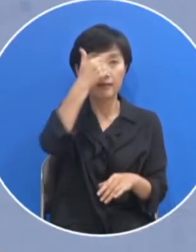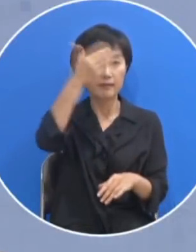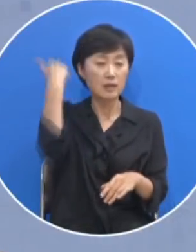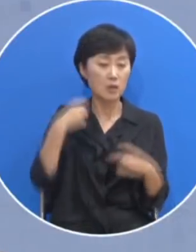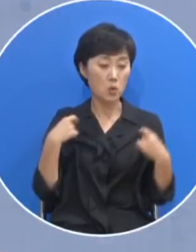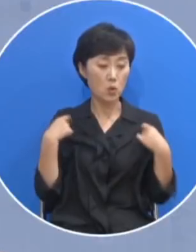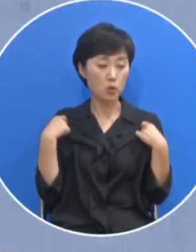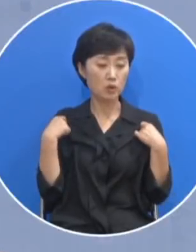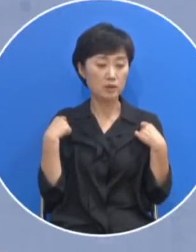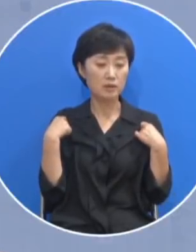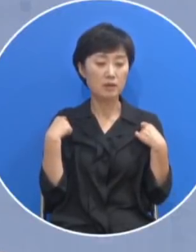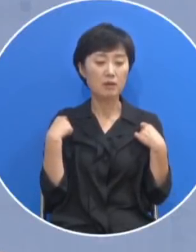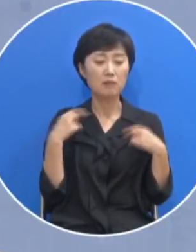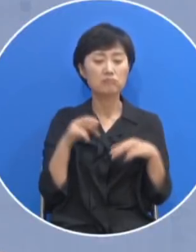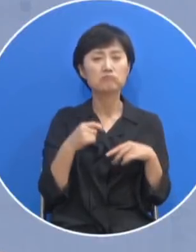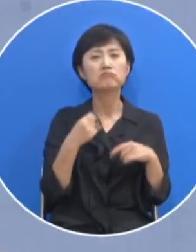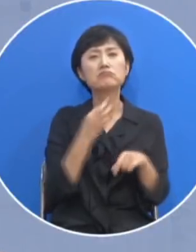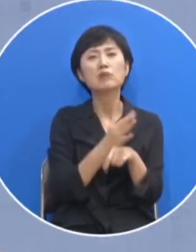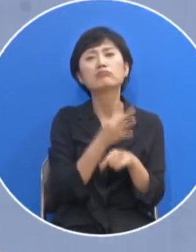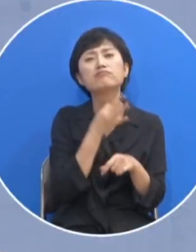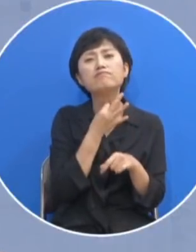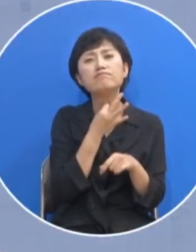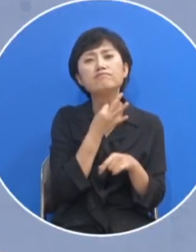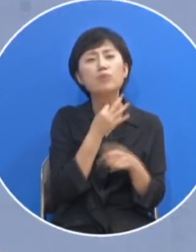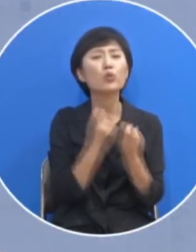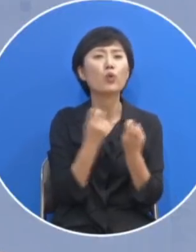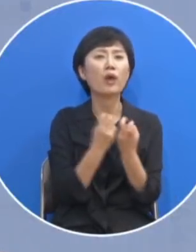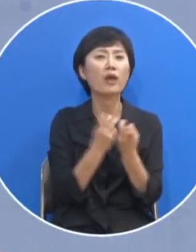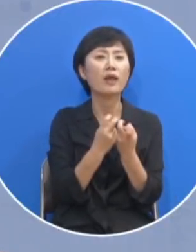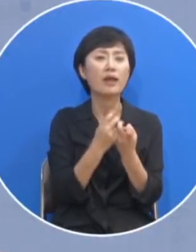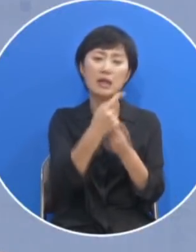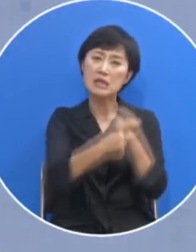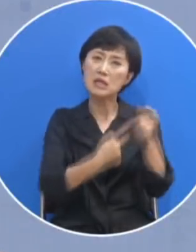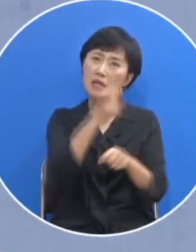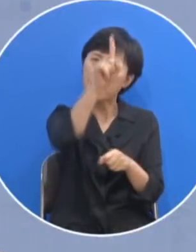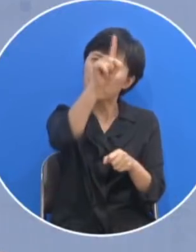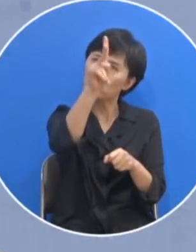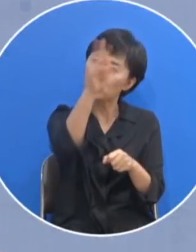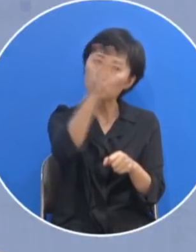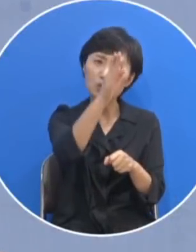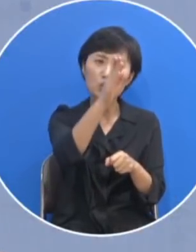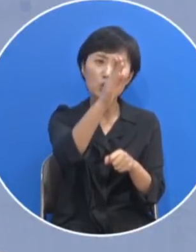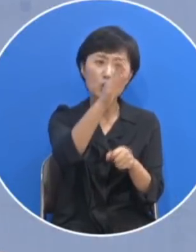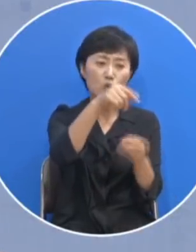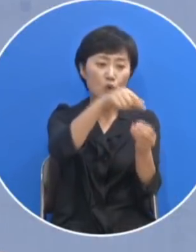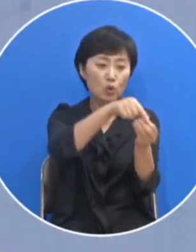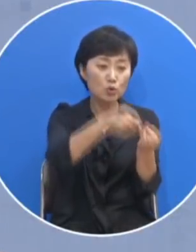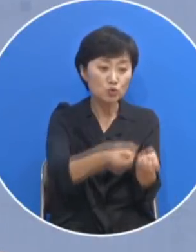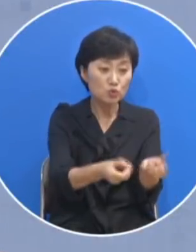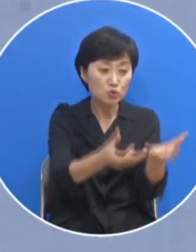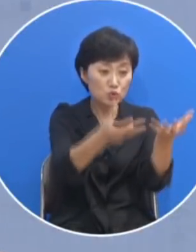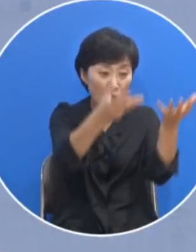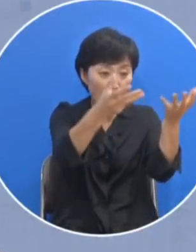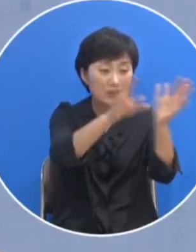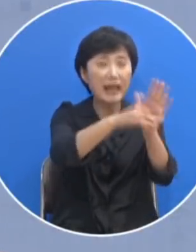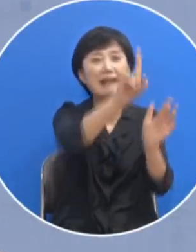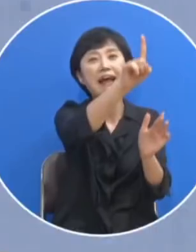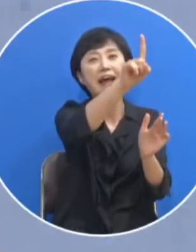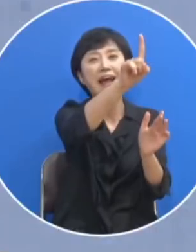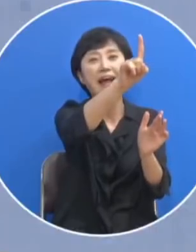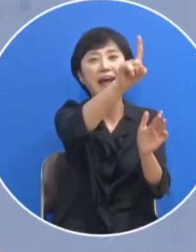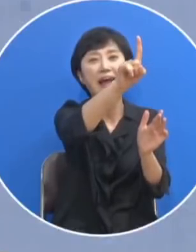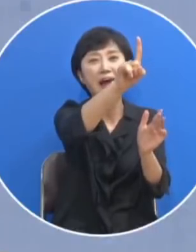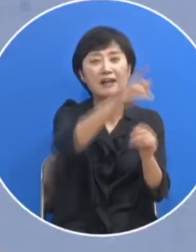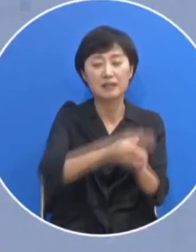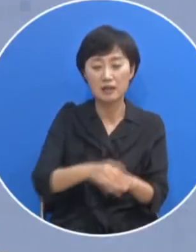질러야 하나 얻어 입어 node id 값이 out 이 안녕하시오 그런 밑에도 모두들 미 텐더 구입가 받아야 되니까